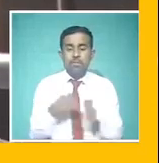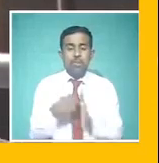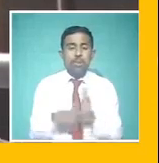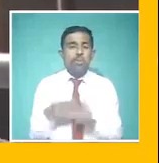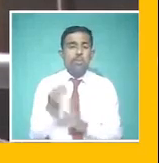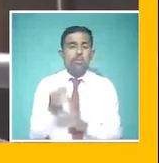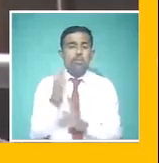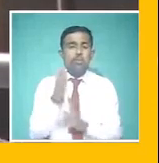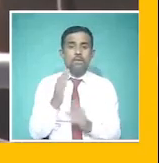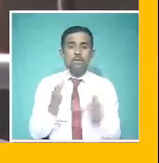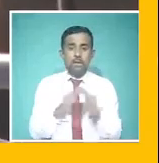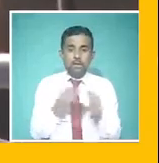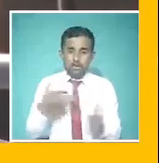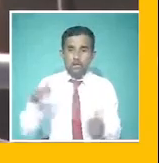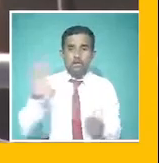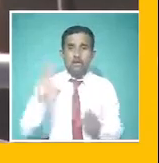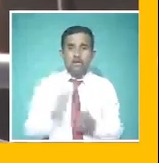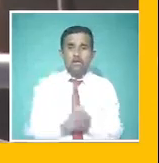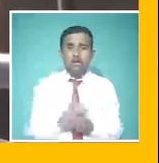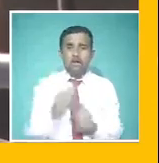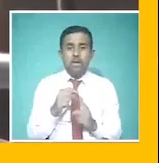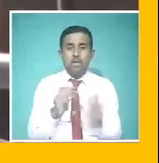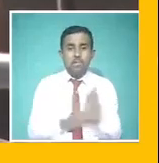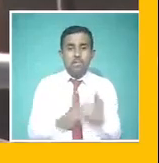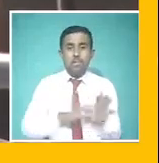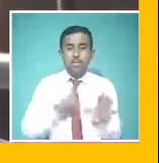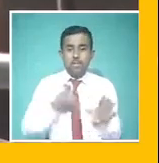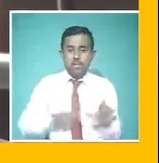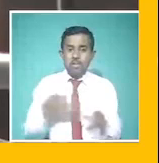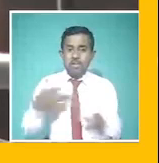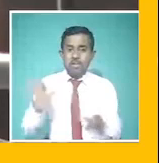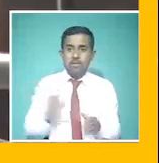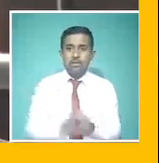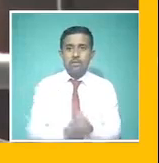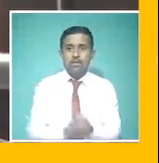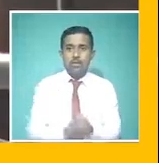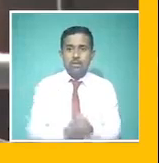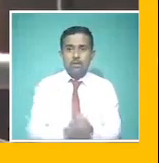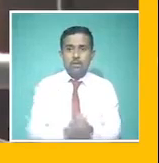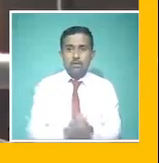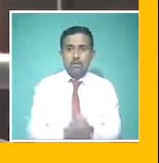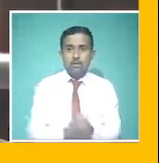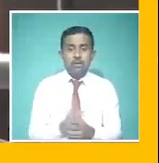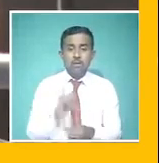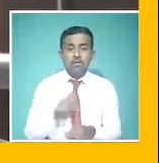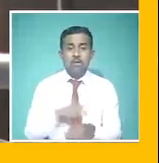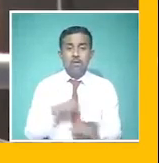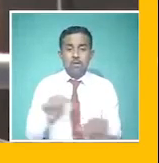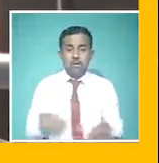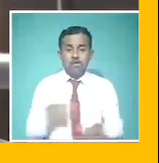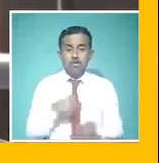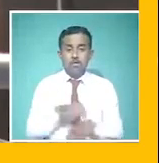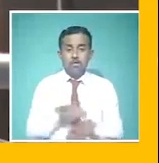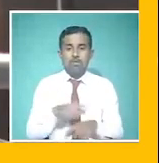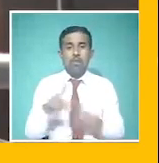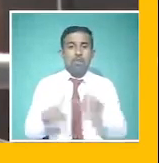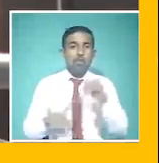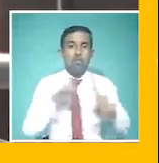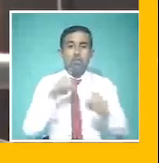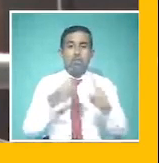ආණ්ඩුවෙන් මන්ත්‍රීවරු සංවිධානය වෙලා උත්තර දෙන්න පටන් ගත්තා. කවුරුත් එකතු වෙලා වට කරලා ගහන්න පටන් ගත්තේ